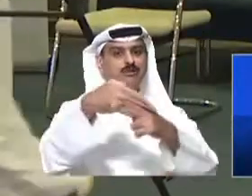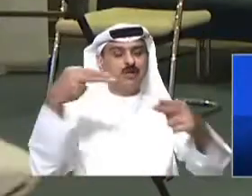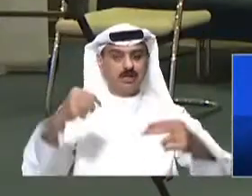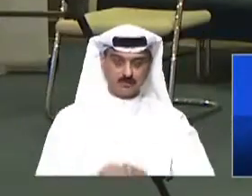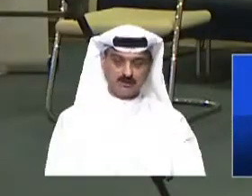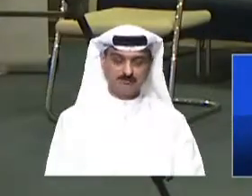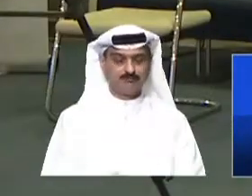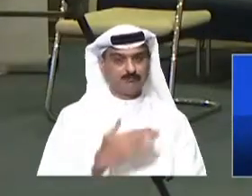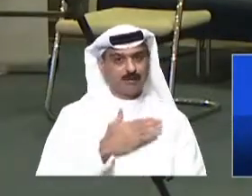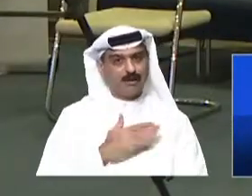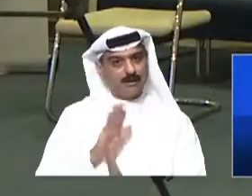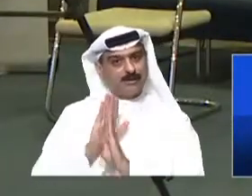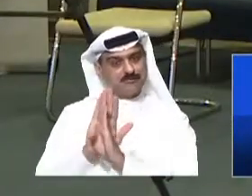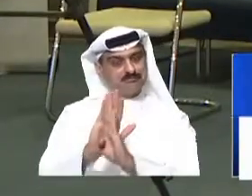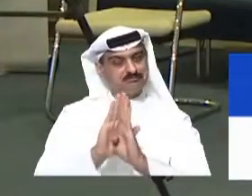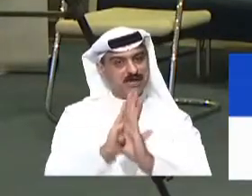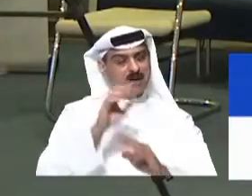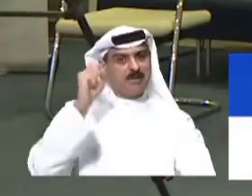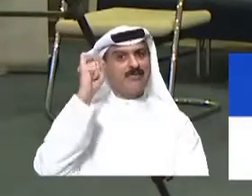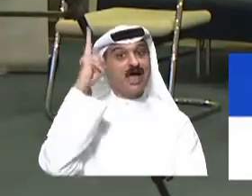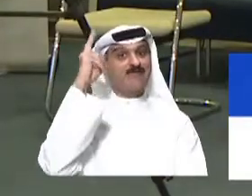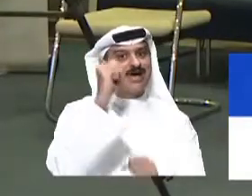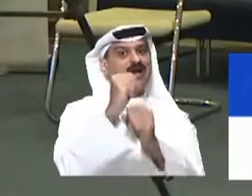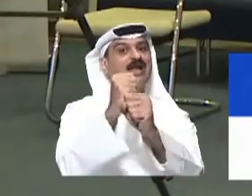هذه المشاريع ودعم هذه